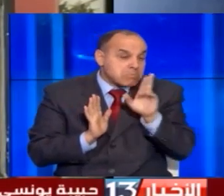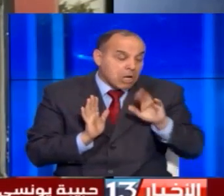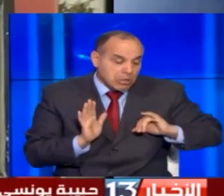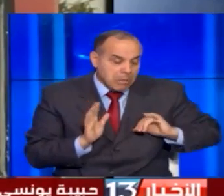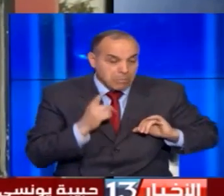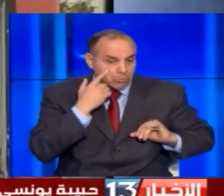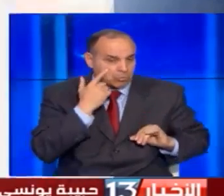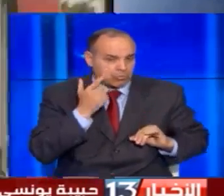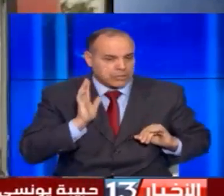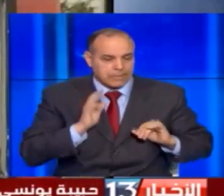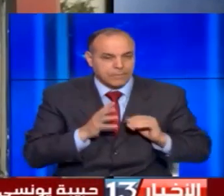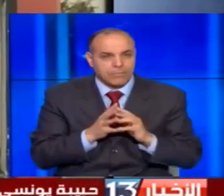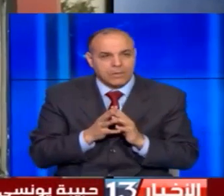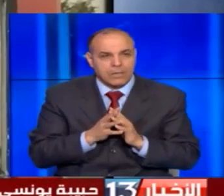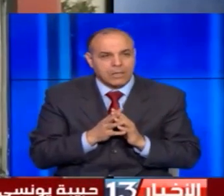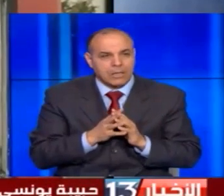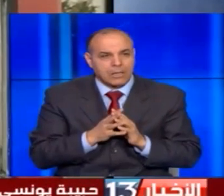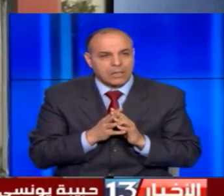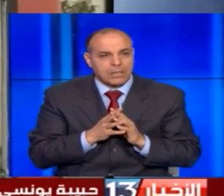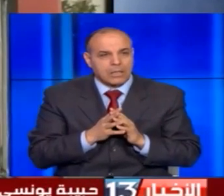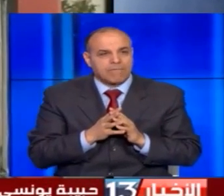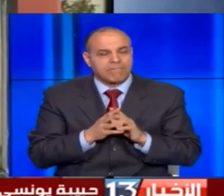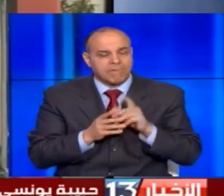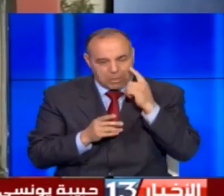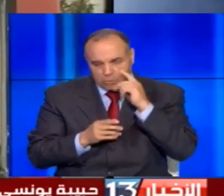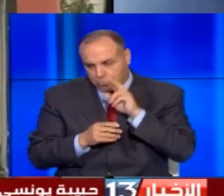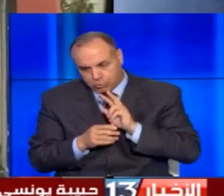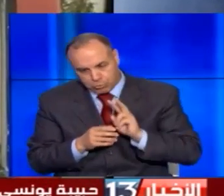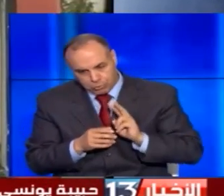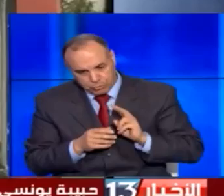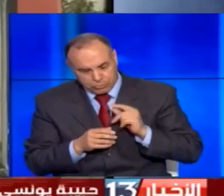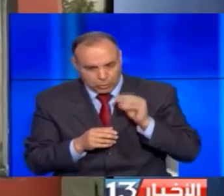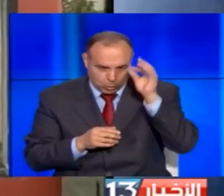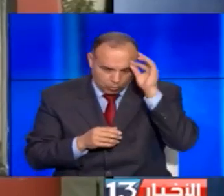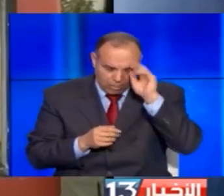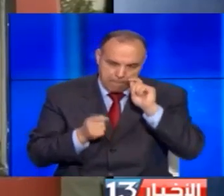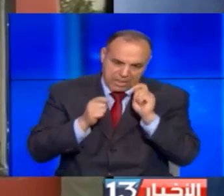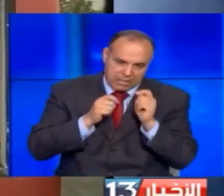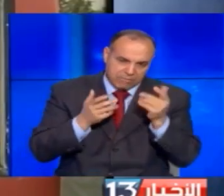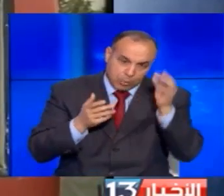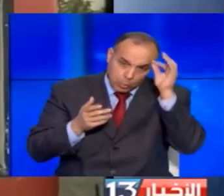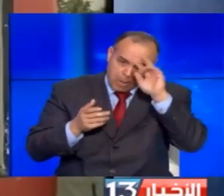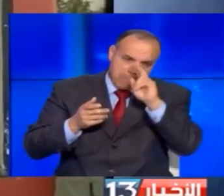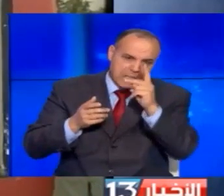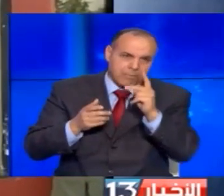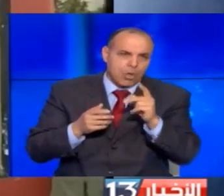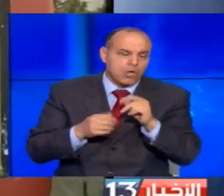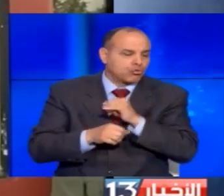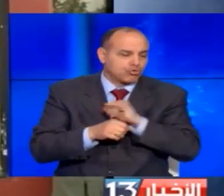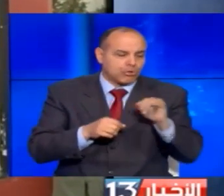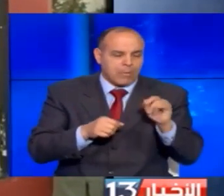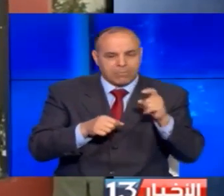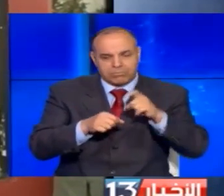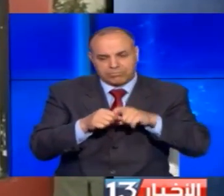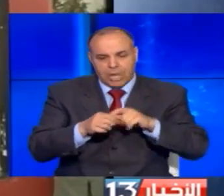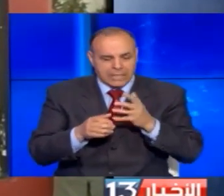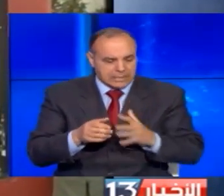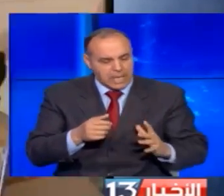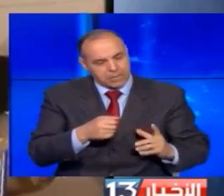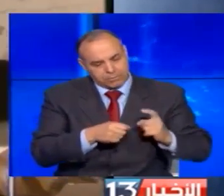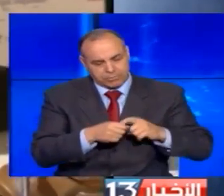يجيوا، هاي الكبار يحاينوا، فما شكون معناتها كان في تونس يحب يبدل، فما اللي عمره ما سجل جاي يسجل في أولاده